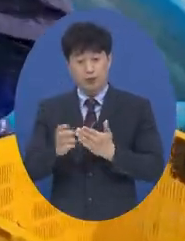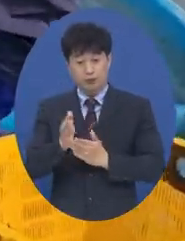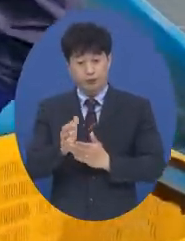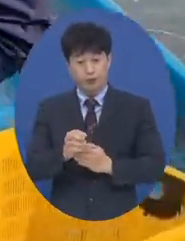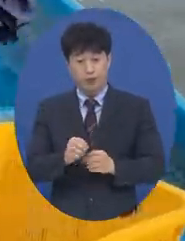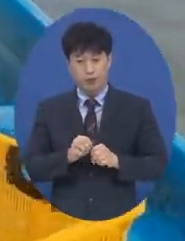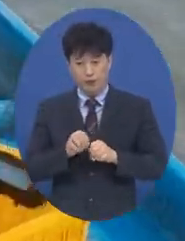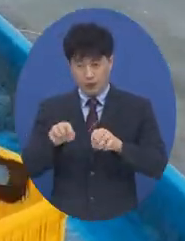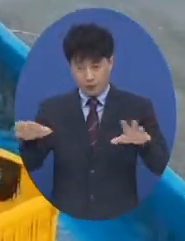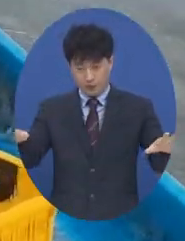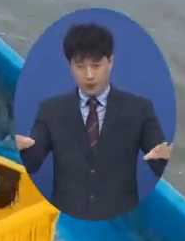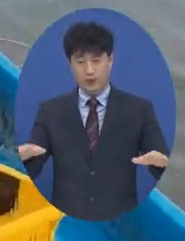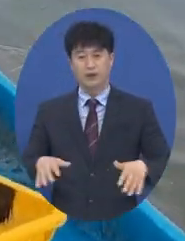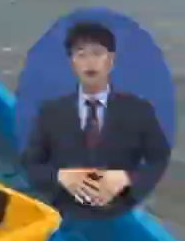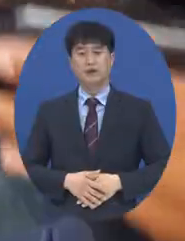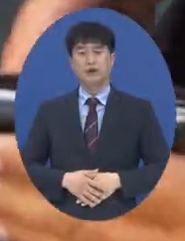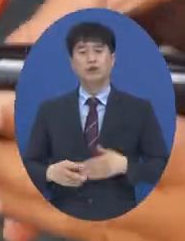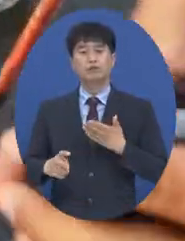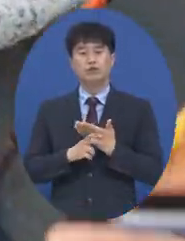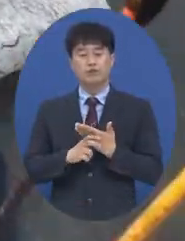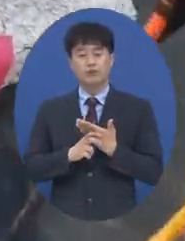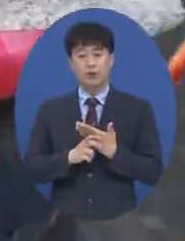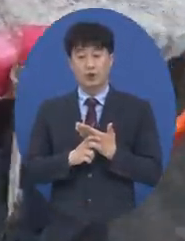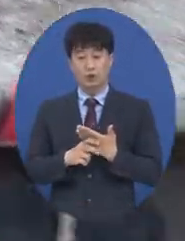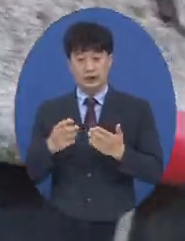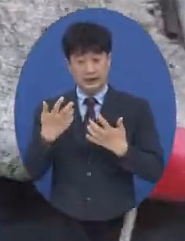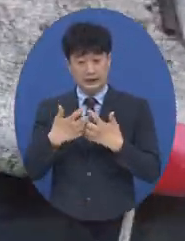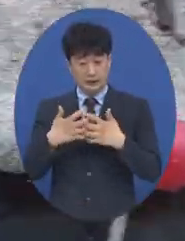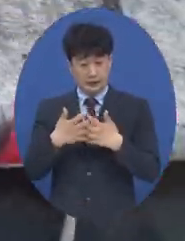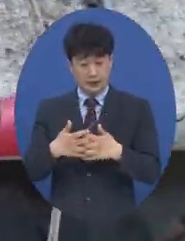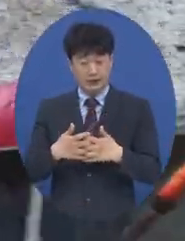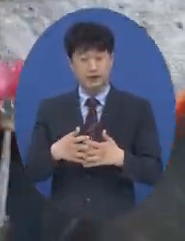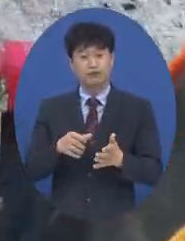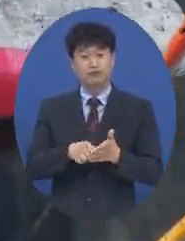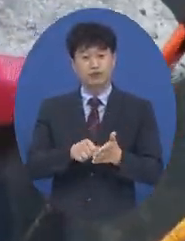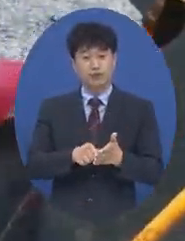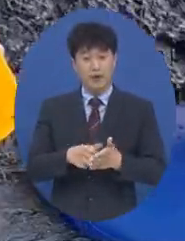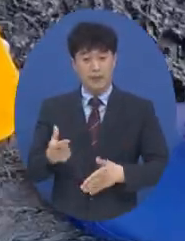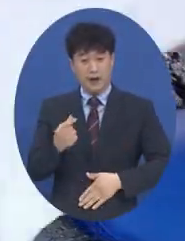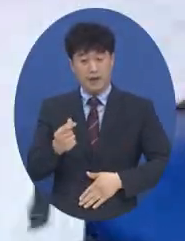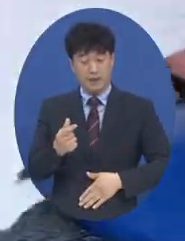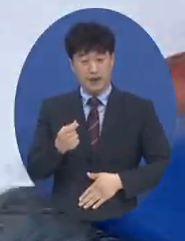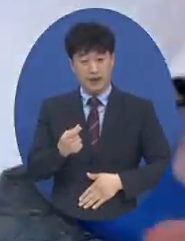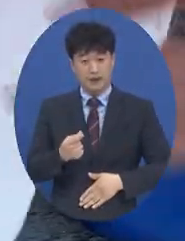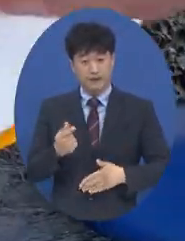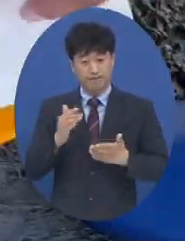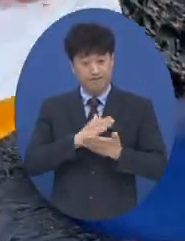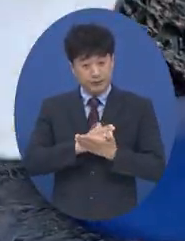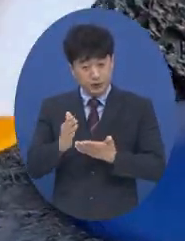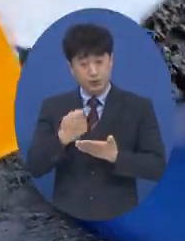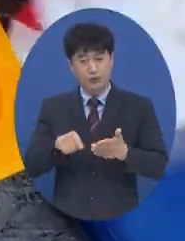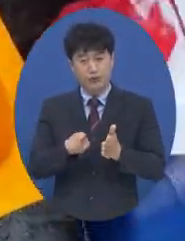불법 어획물을 현장에서 즉시 방류하고 불법 어구와 방치 폐기물은 신속한